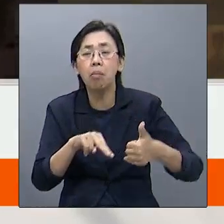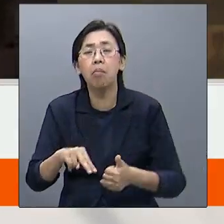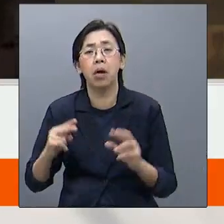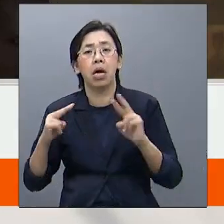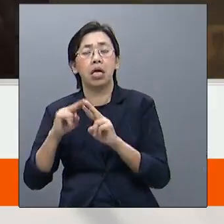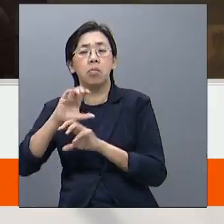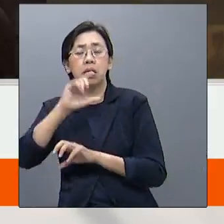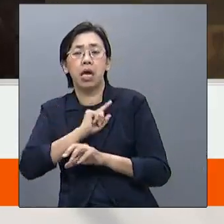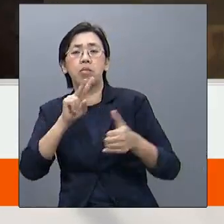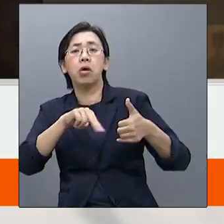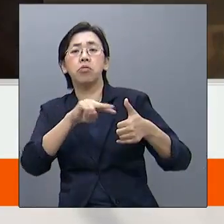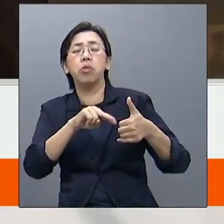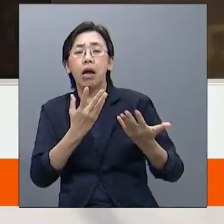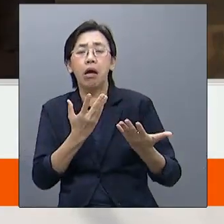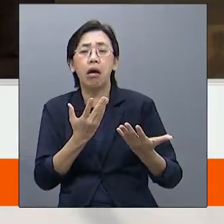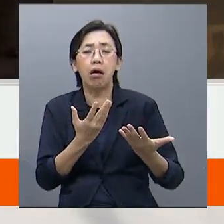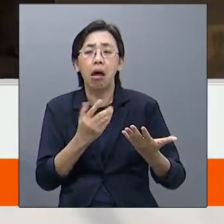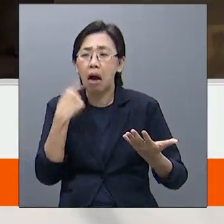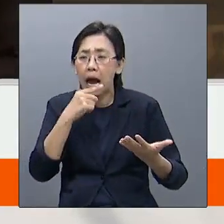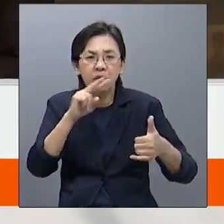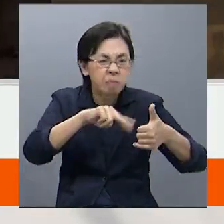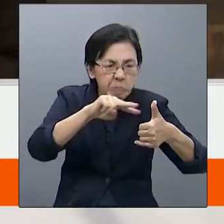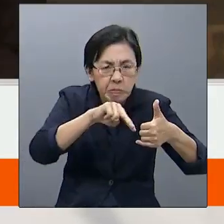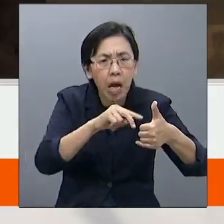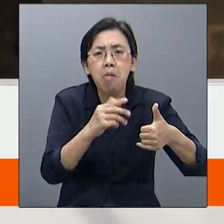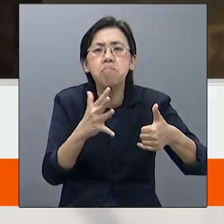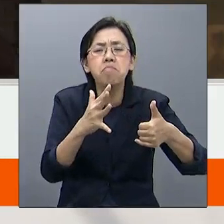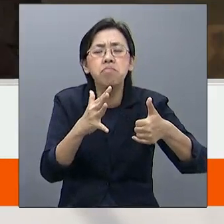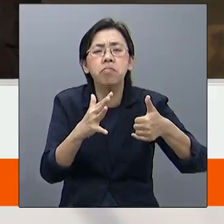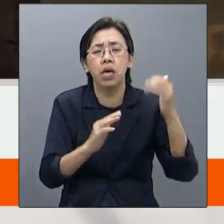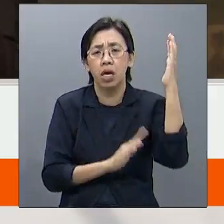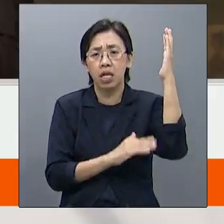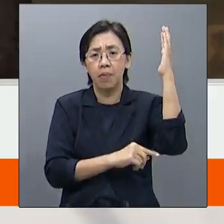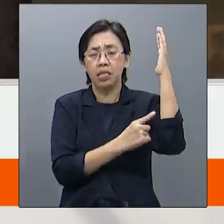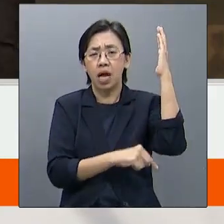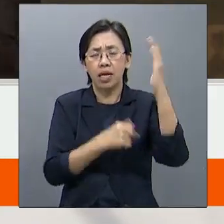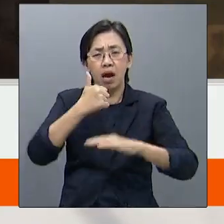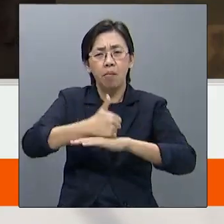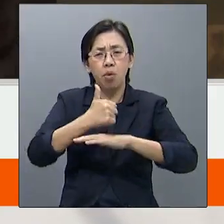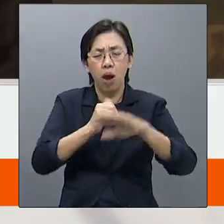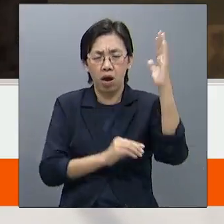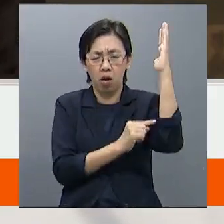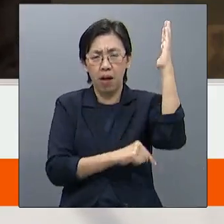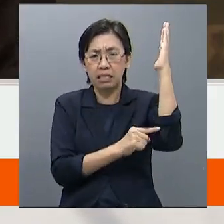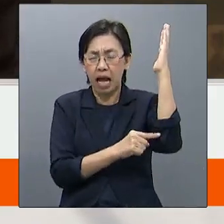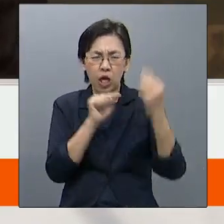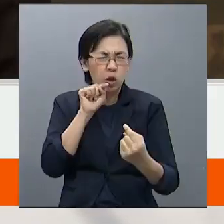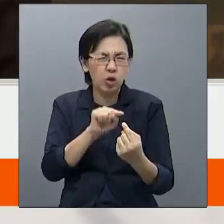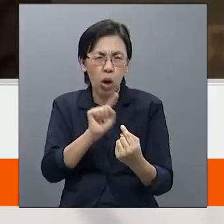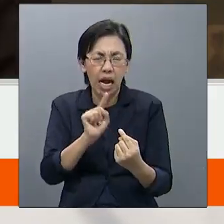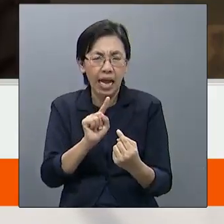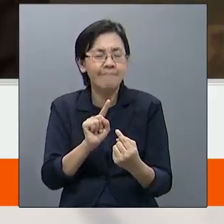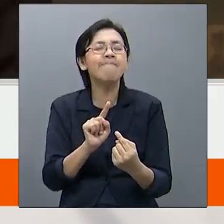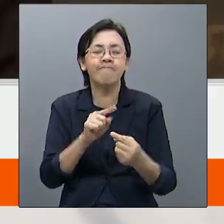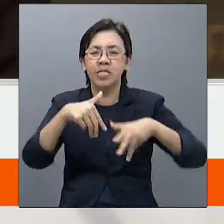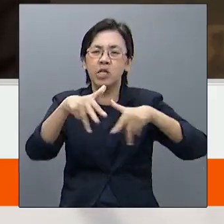ธ.1 เป็คนดูแลถ้เรามองในมิติปัหาจัหวดชายแนักไยอาจรยคิดว่าแบบไหนถึจะตอบโจรความต้องการของคนในพื้นที่